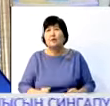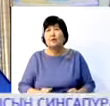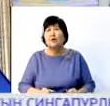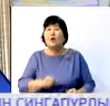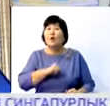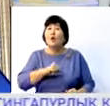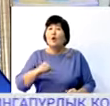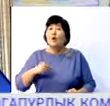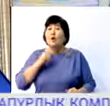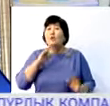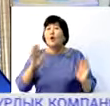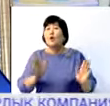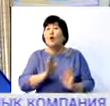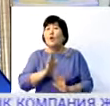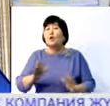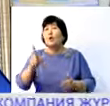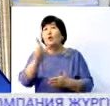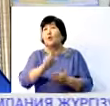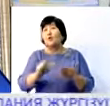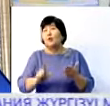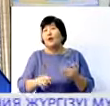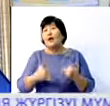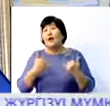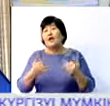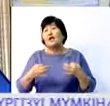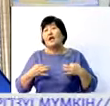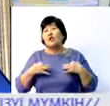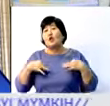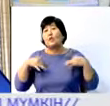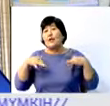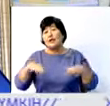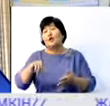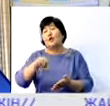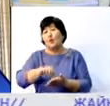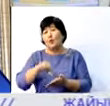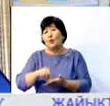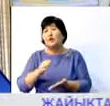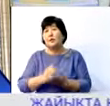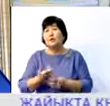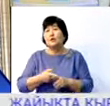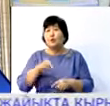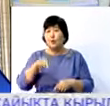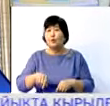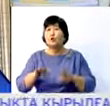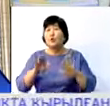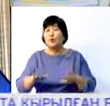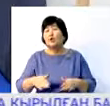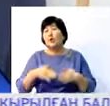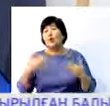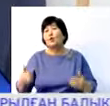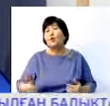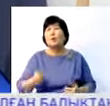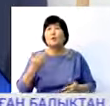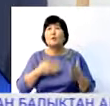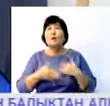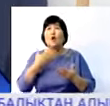өзінің орындауындағы өлеңдерін әрдайым осындай мерекелерде орындайды. Біз үшін ол осы орталықтағы үлкен мақтанышымыз.